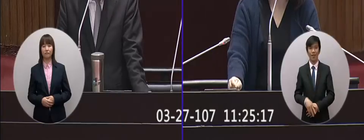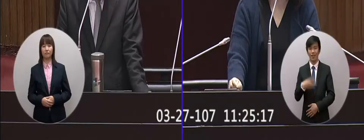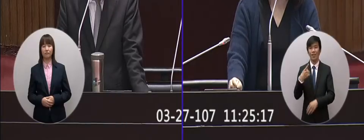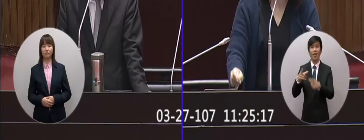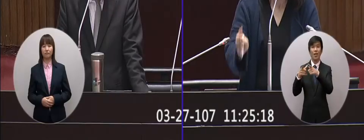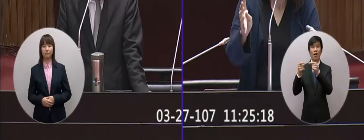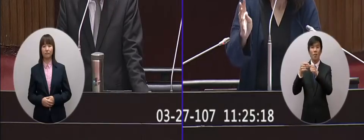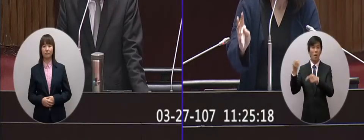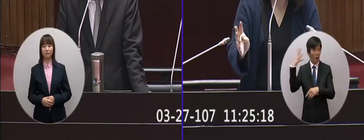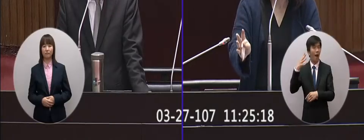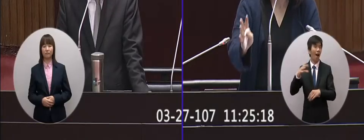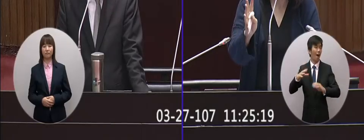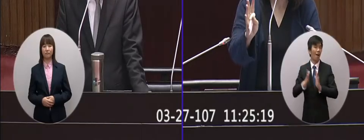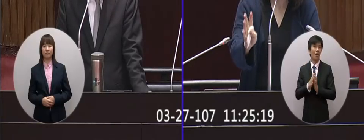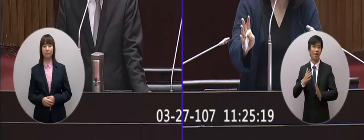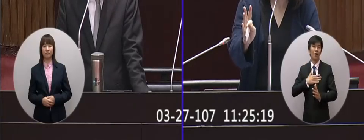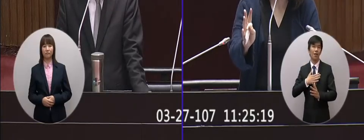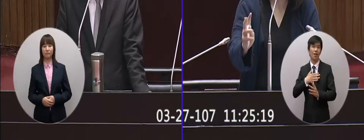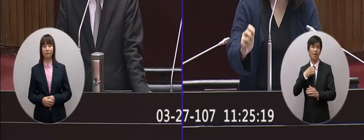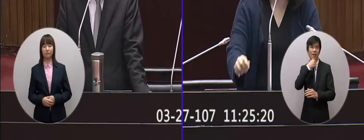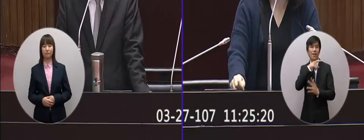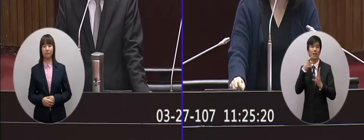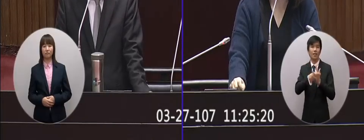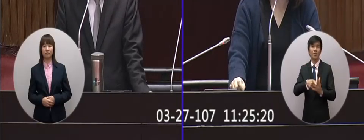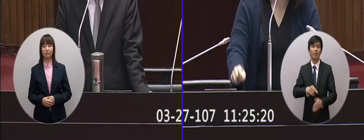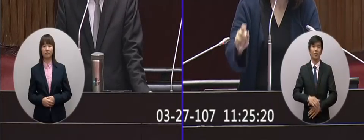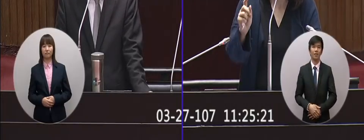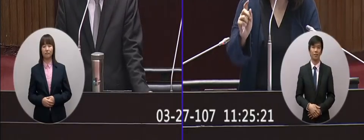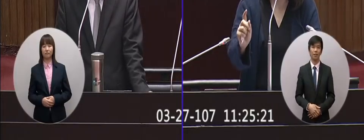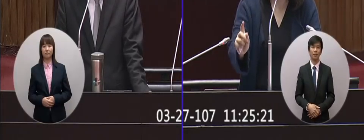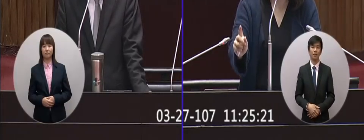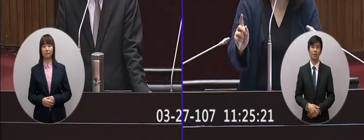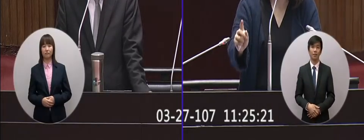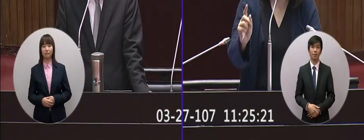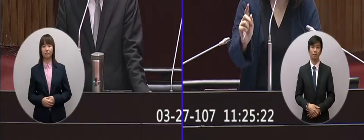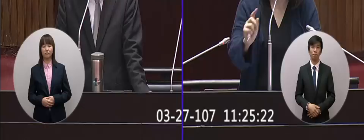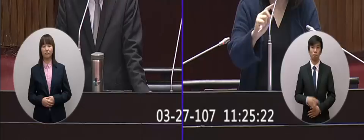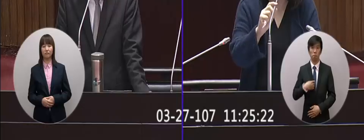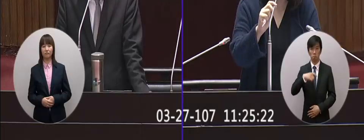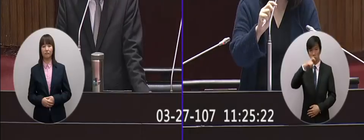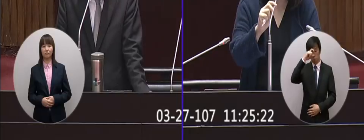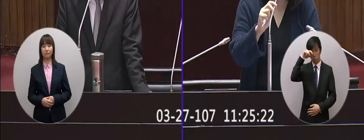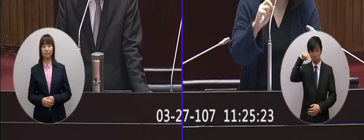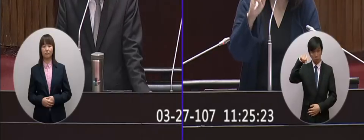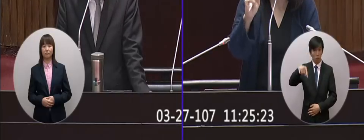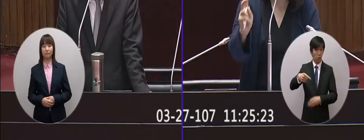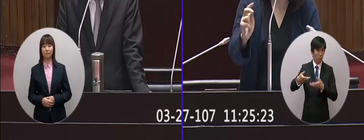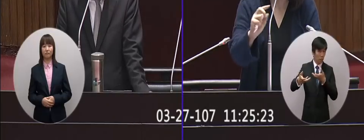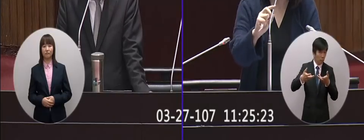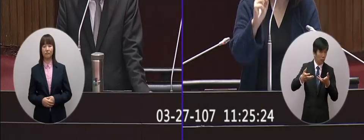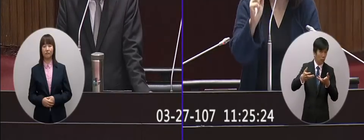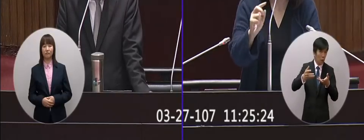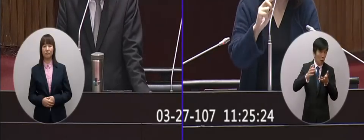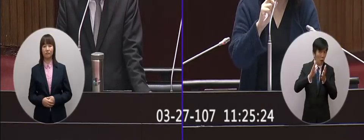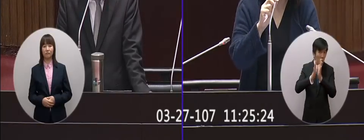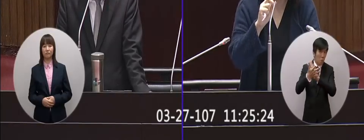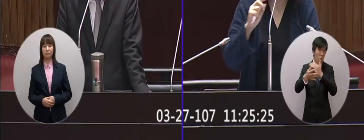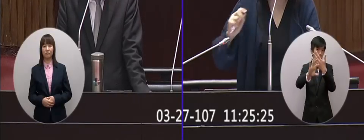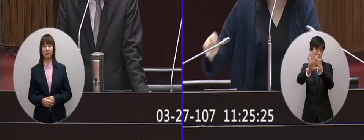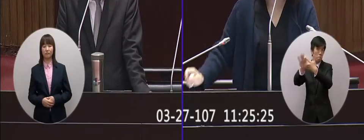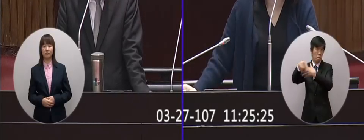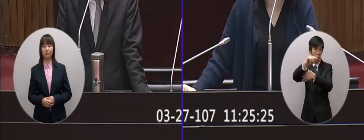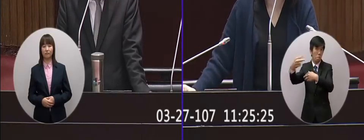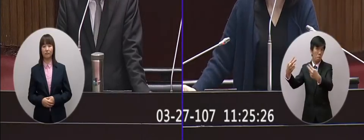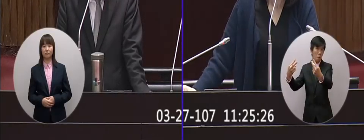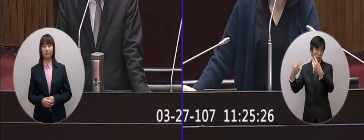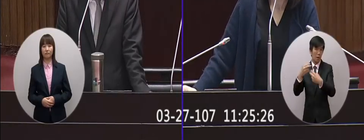台湾。基本上我们不希望像这个失误哦，让当作是国际哦朋友所看到的既